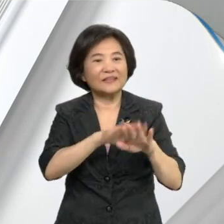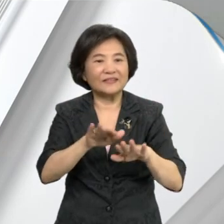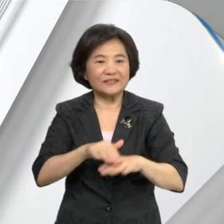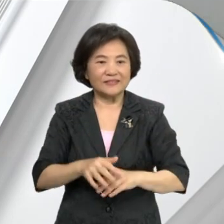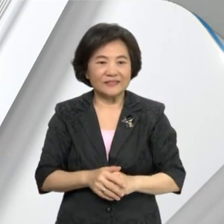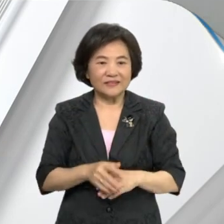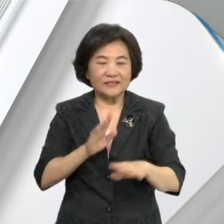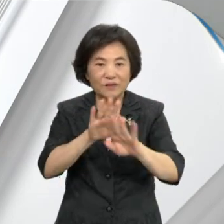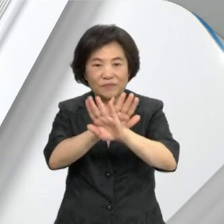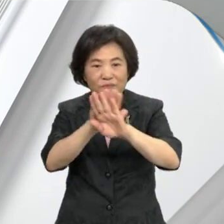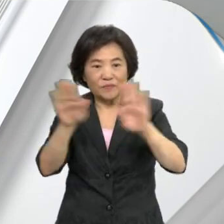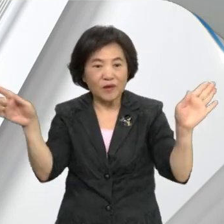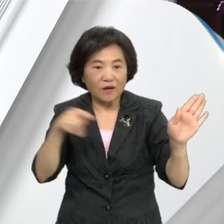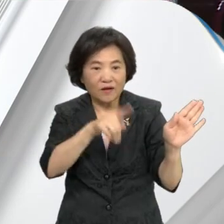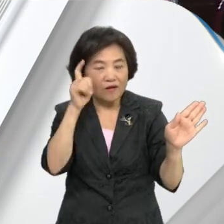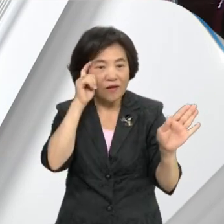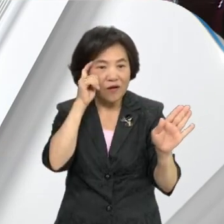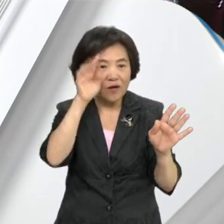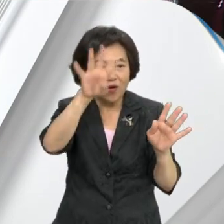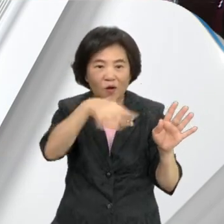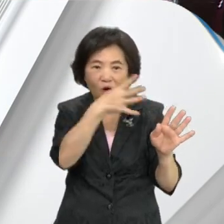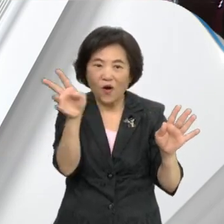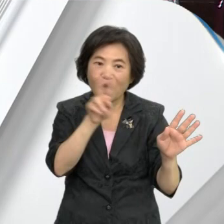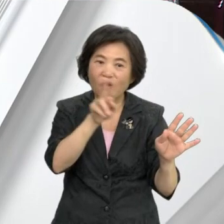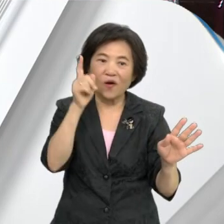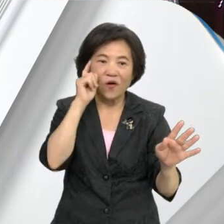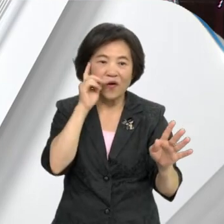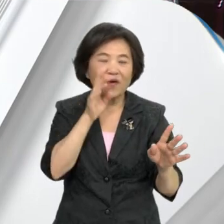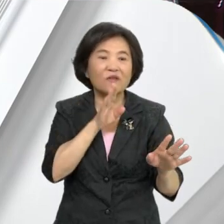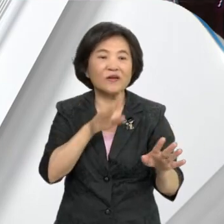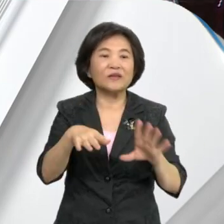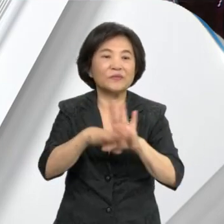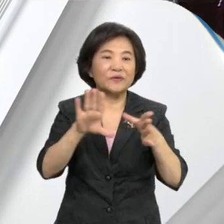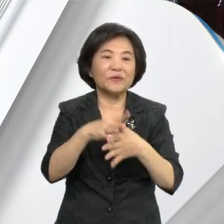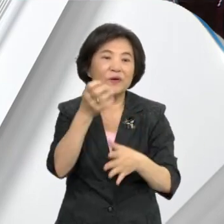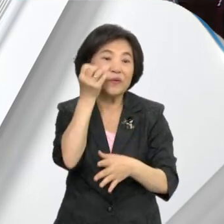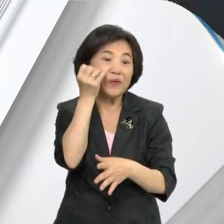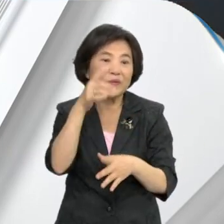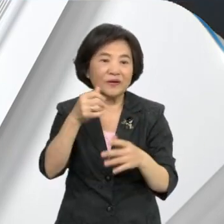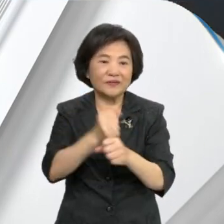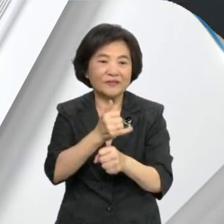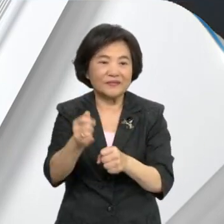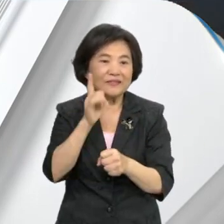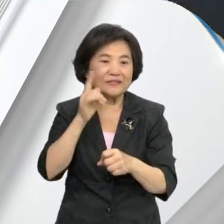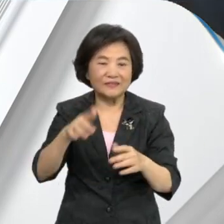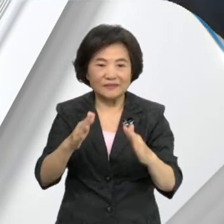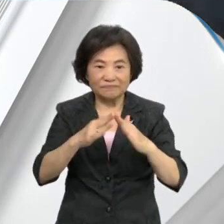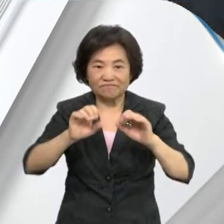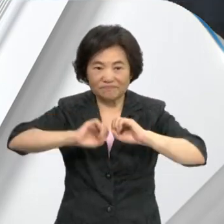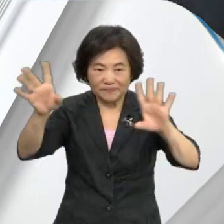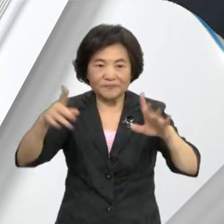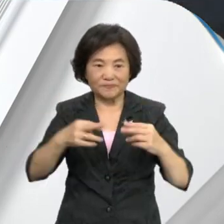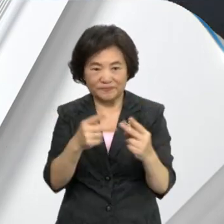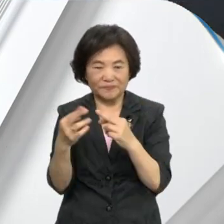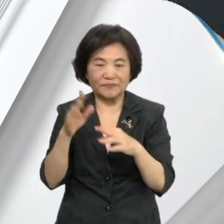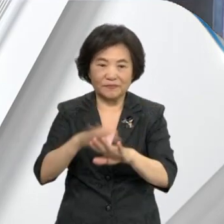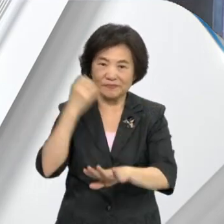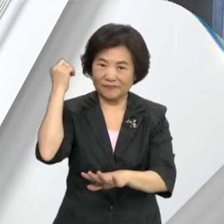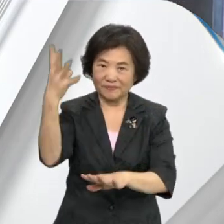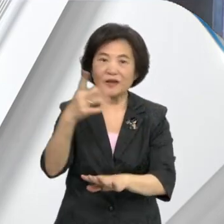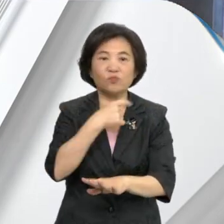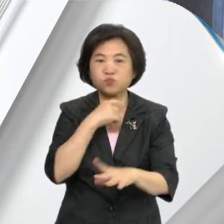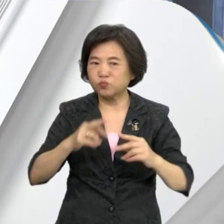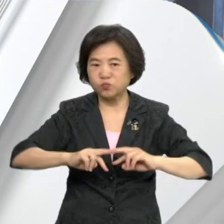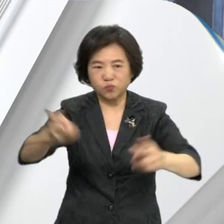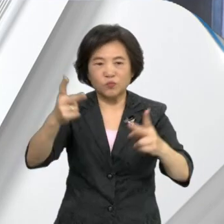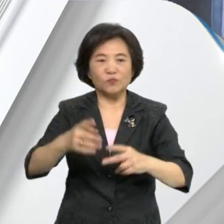来开木厝茶站街从的同门，昨天向文化观光所人员贴上整修公告，准备要重新太翻